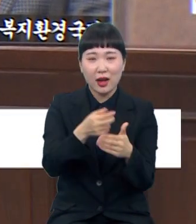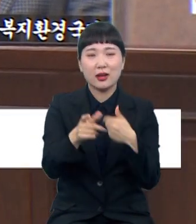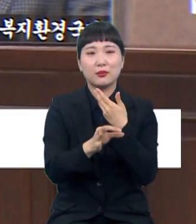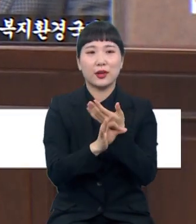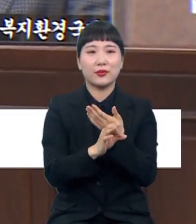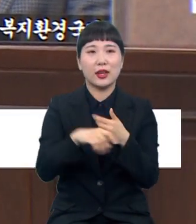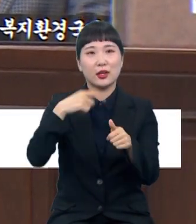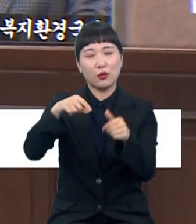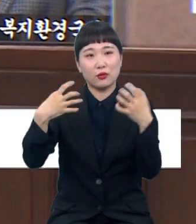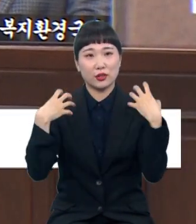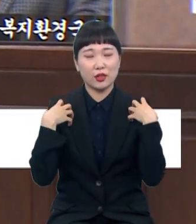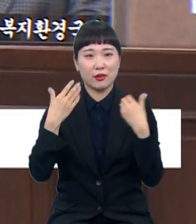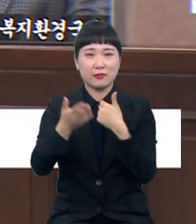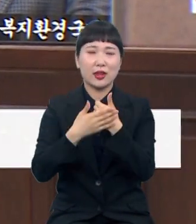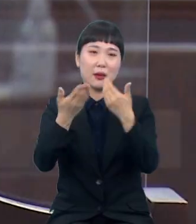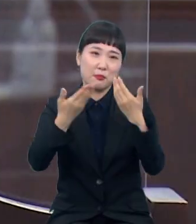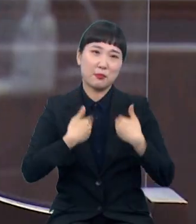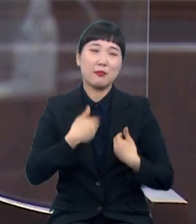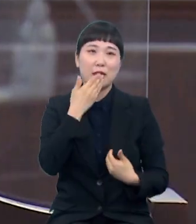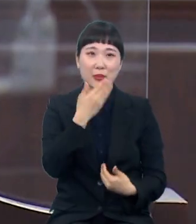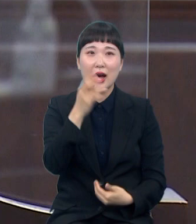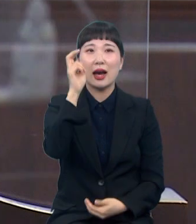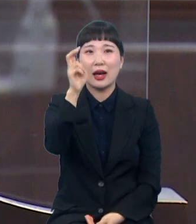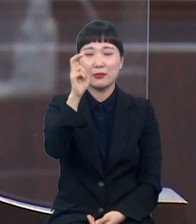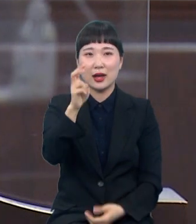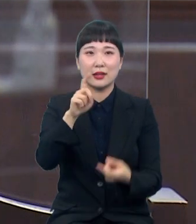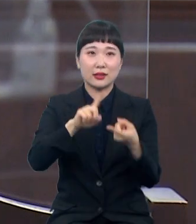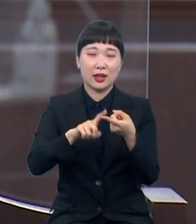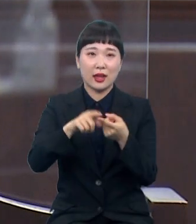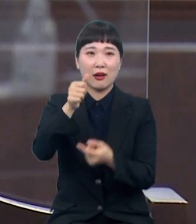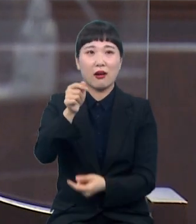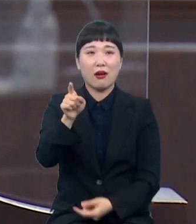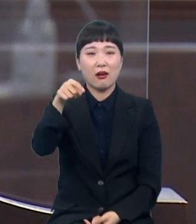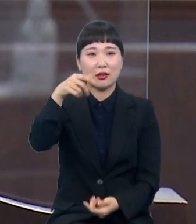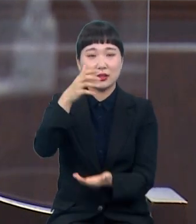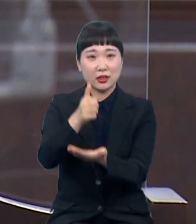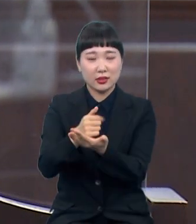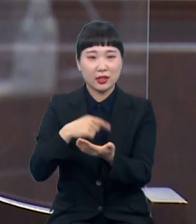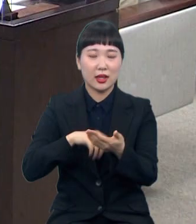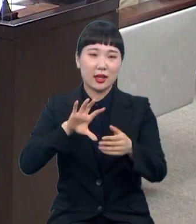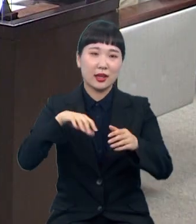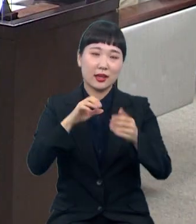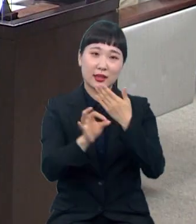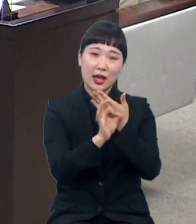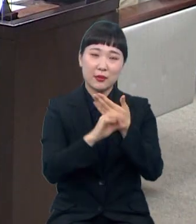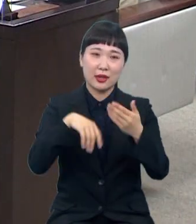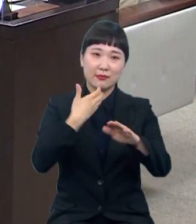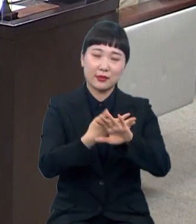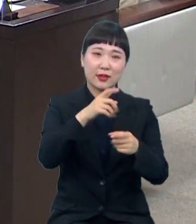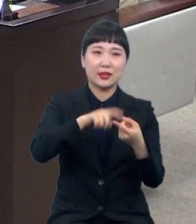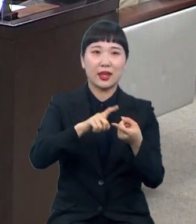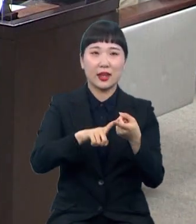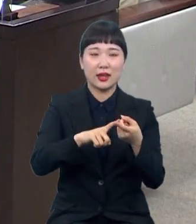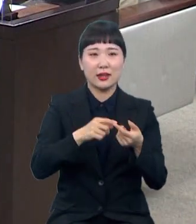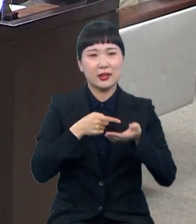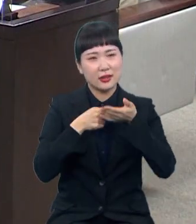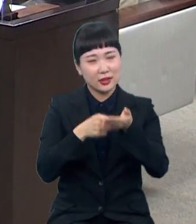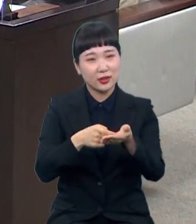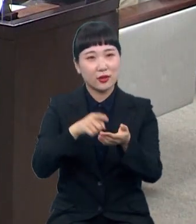있다며 집행부에 추진을 촉구했습니다. 이에 대해 허인한 청장은 예비혁신지구를 지정 운영해 나가는 것에 대해